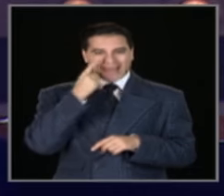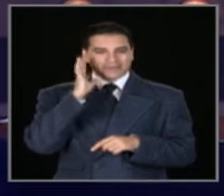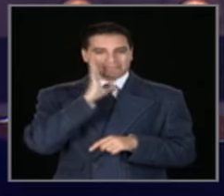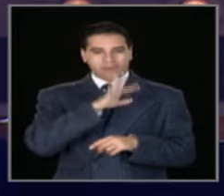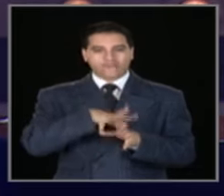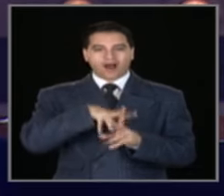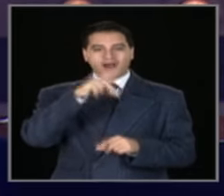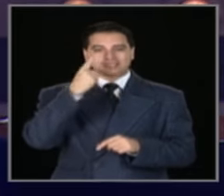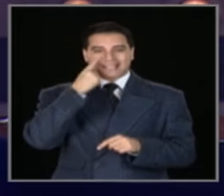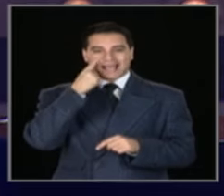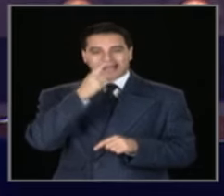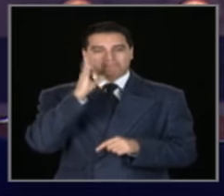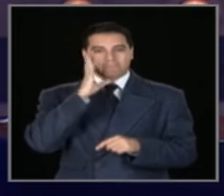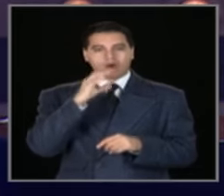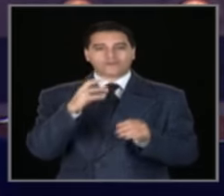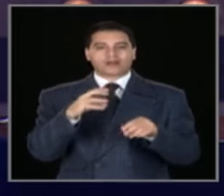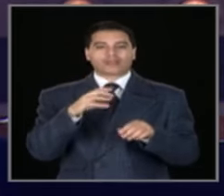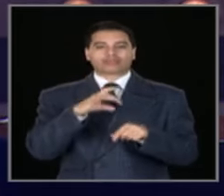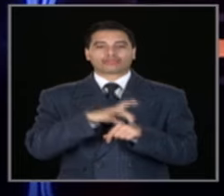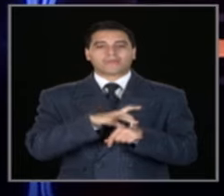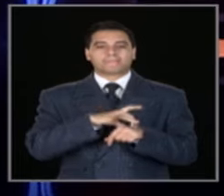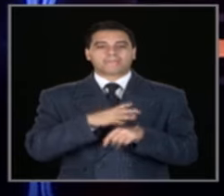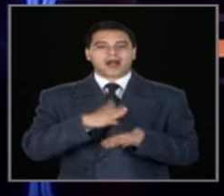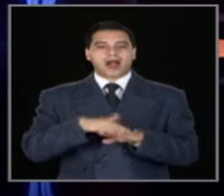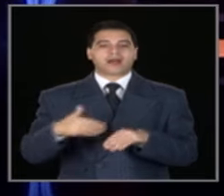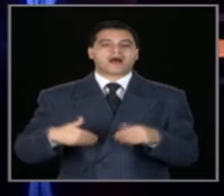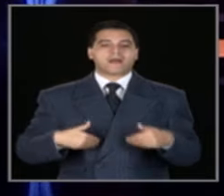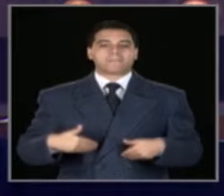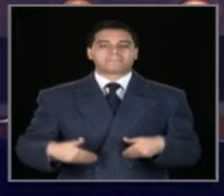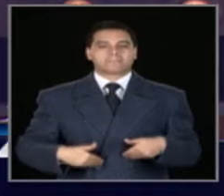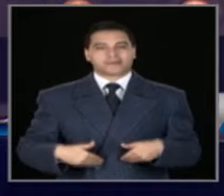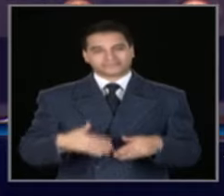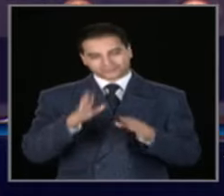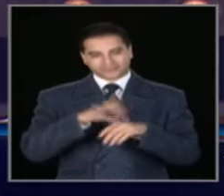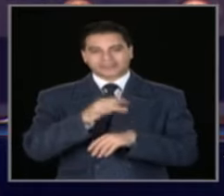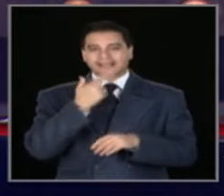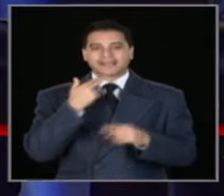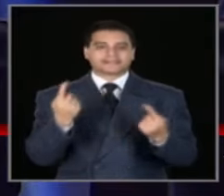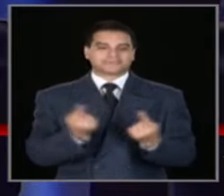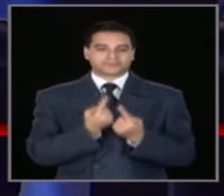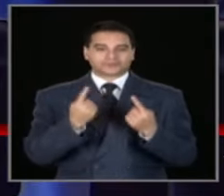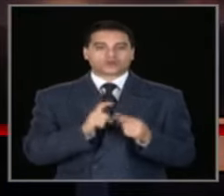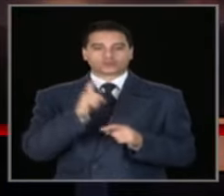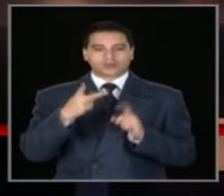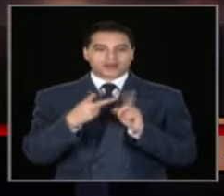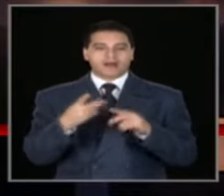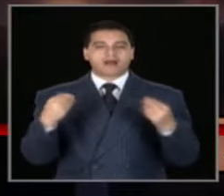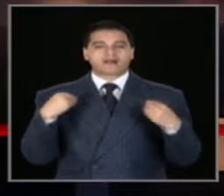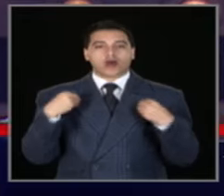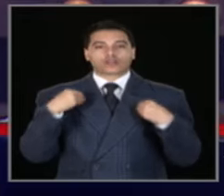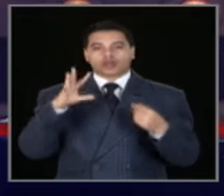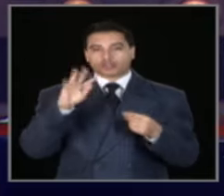البطنة. يا جهاد، والله كنت هقول طب الأول. السؤال اللي جاي في الرياضة، هشام وأحمد